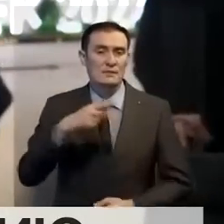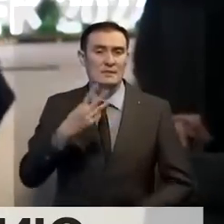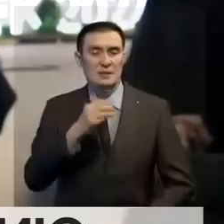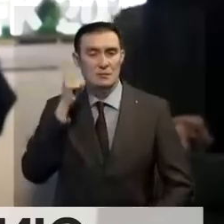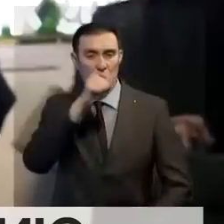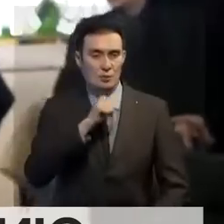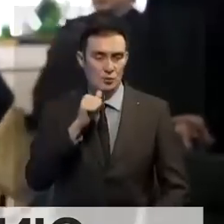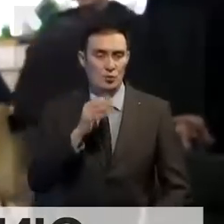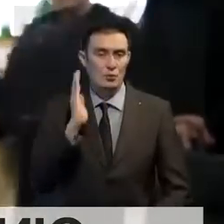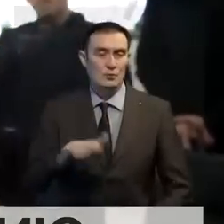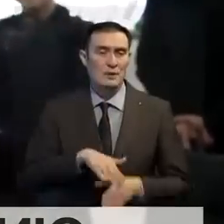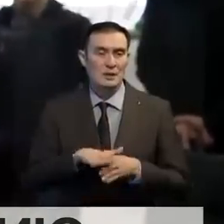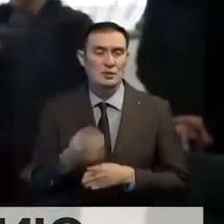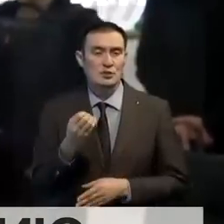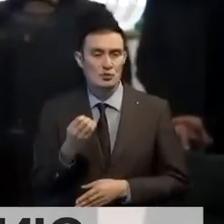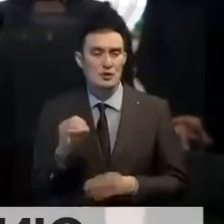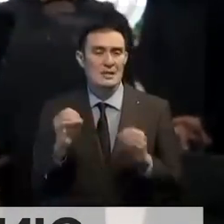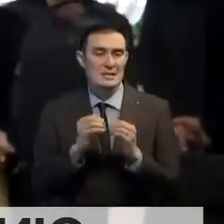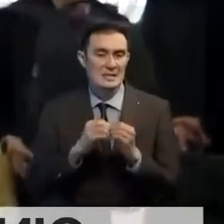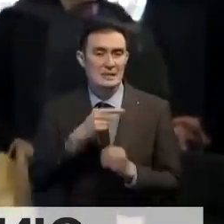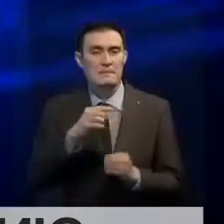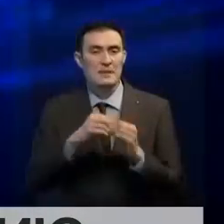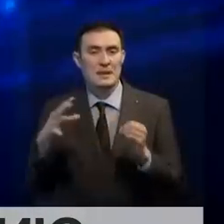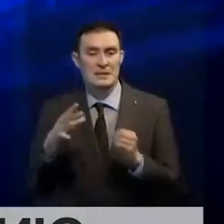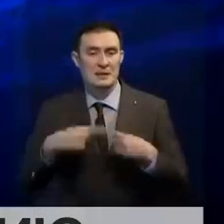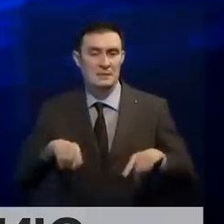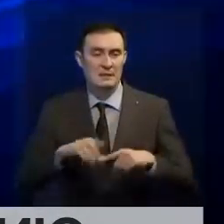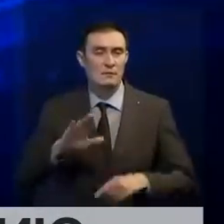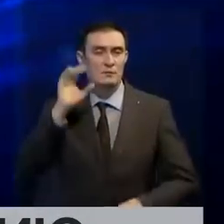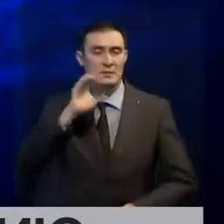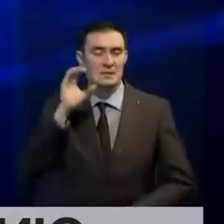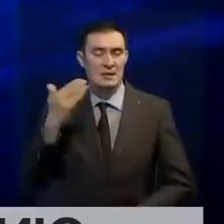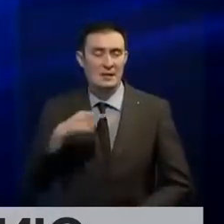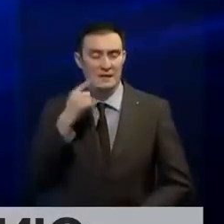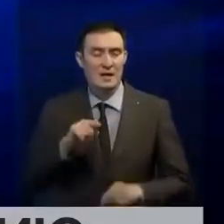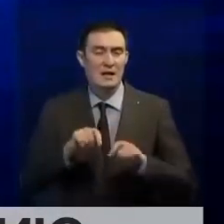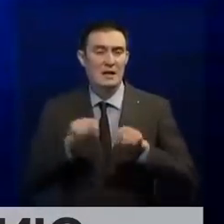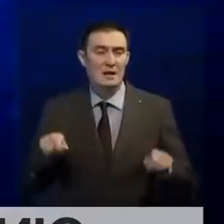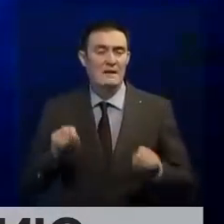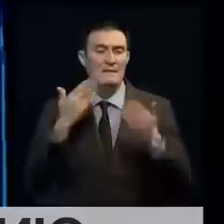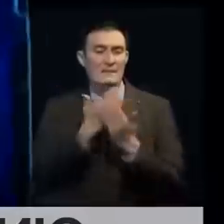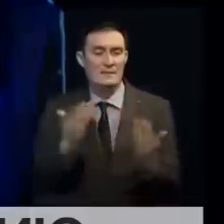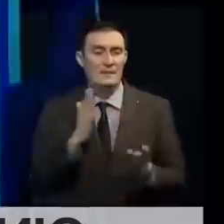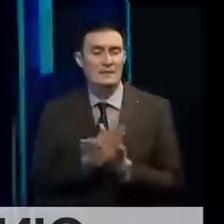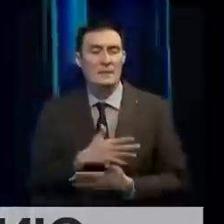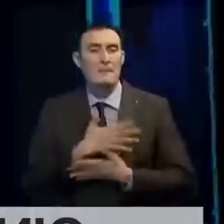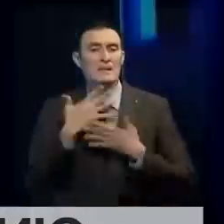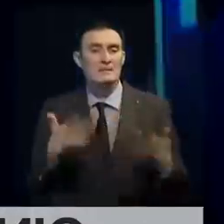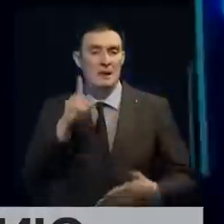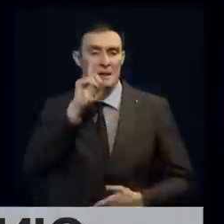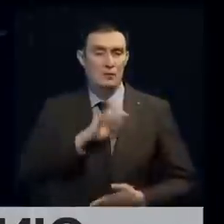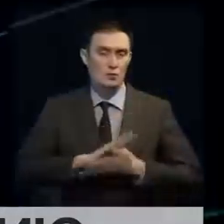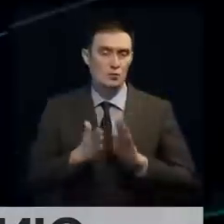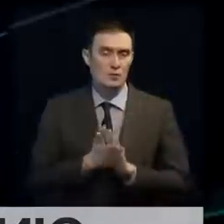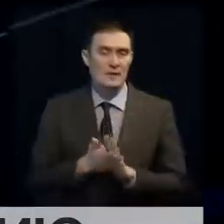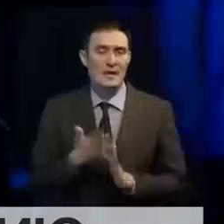2023 год реализацию еще как минимум 10-15 объектов. В Узбекистане, говорят организаторы выставки, созданы максимально комфортные